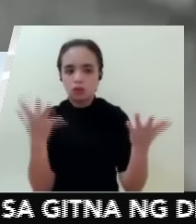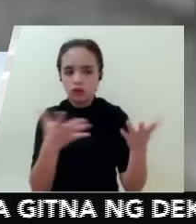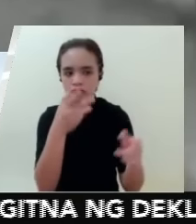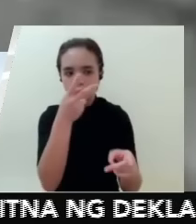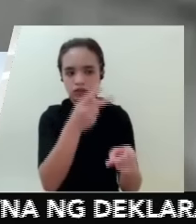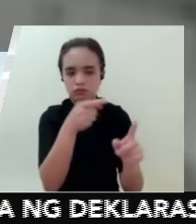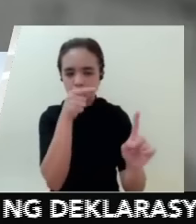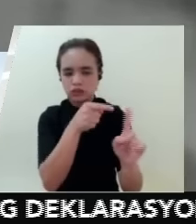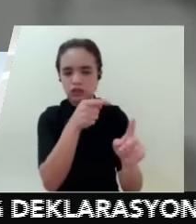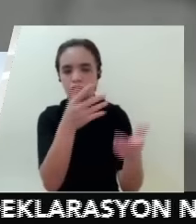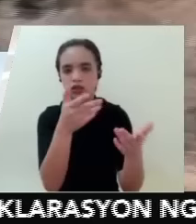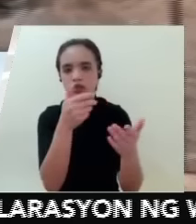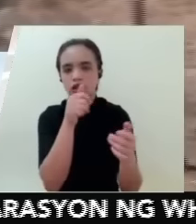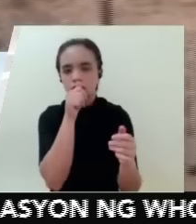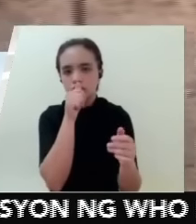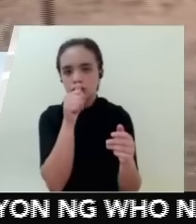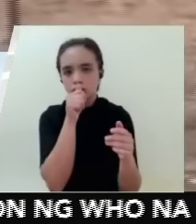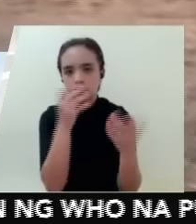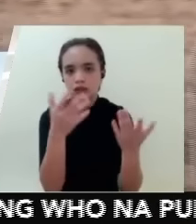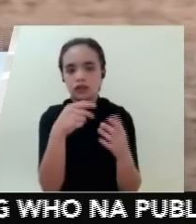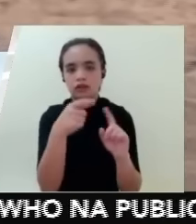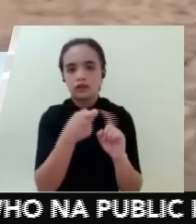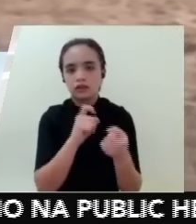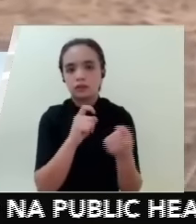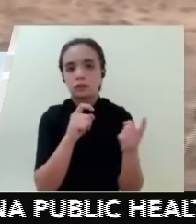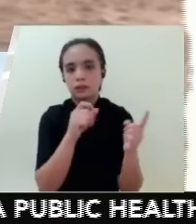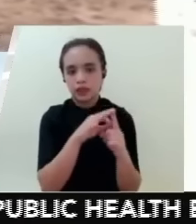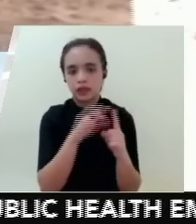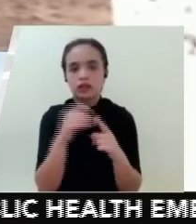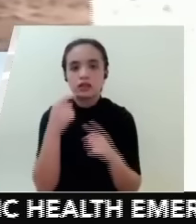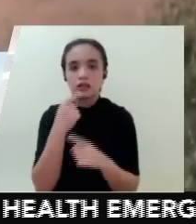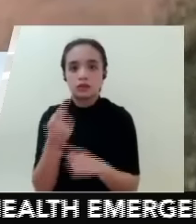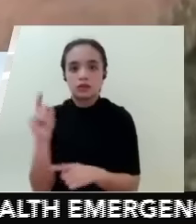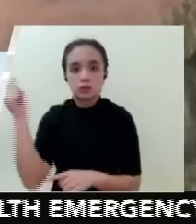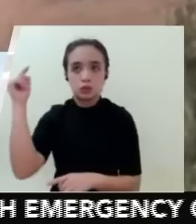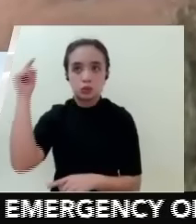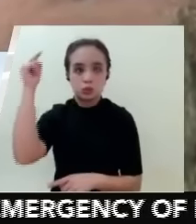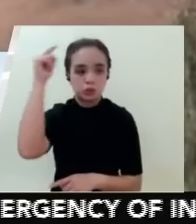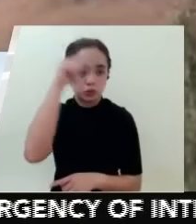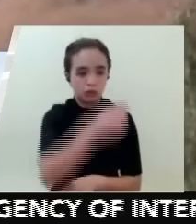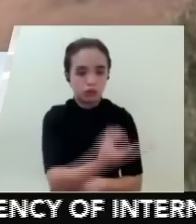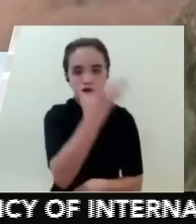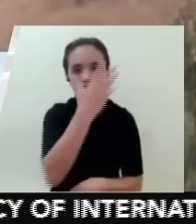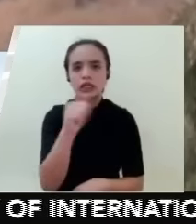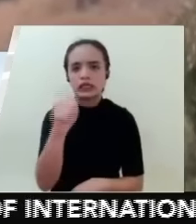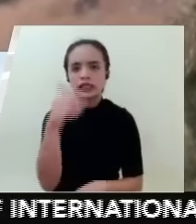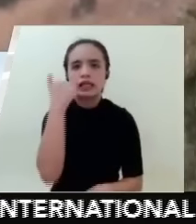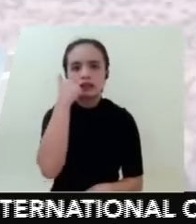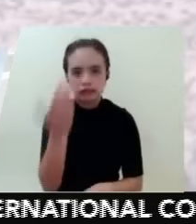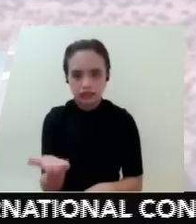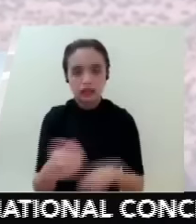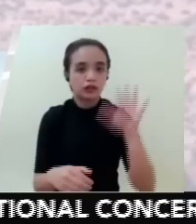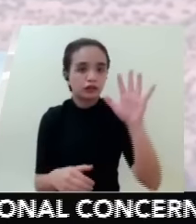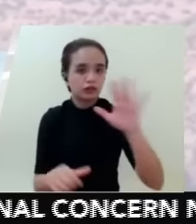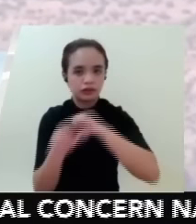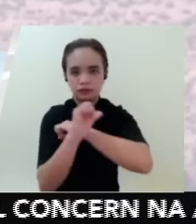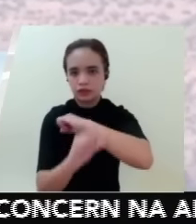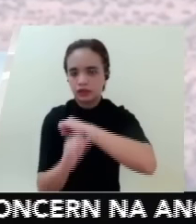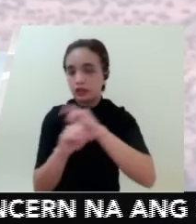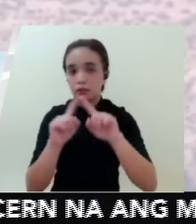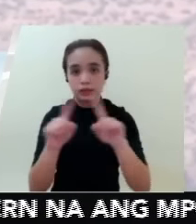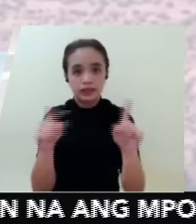kaalyado ng Hamas sa Palestine. Sa panibagong airstrike ng Israel, nasa 10 na ang patay habang 5 sugatan. Pero ayon sa Lebanese